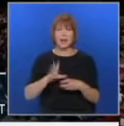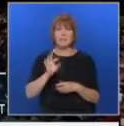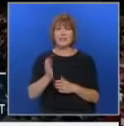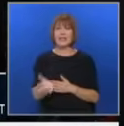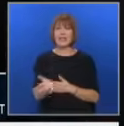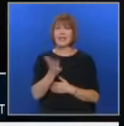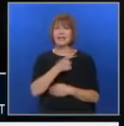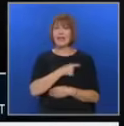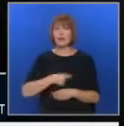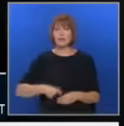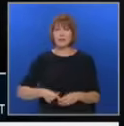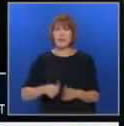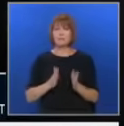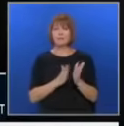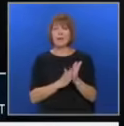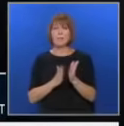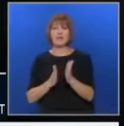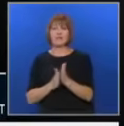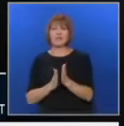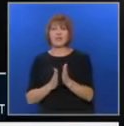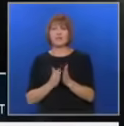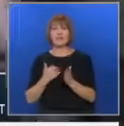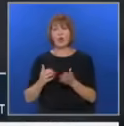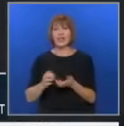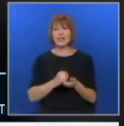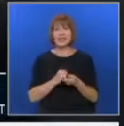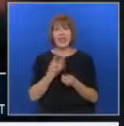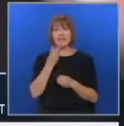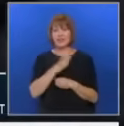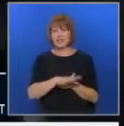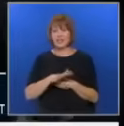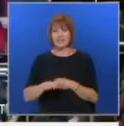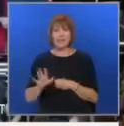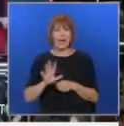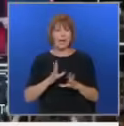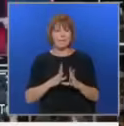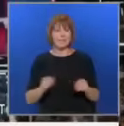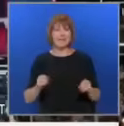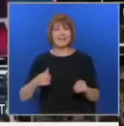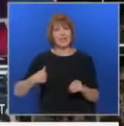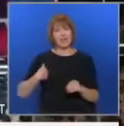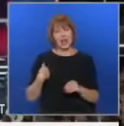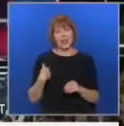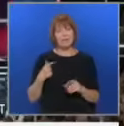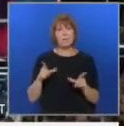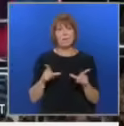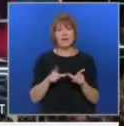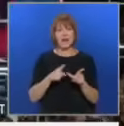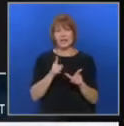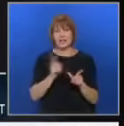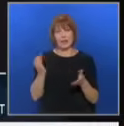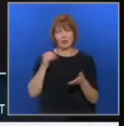републиканци. Приветства ключовите си политически съюзници, трите си деца, но не и съпругата Мелания, която не се появи на